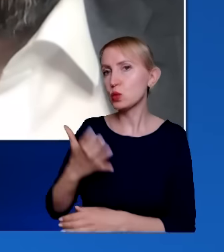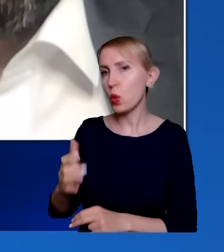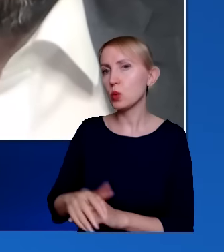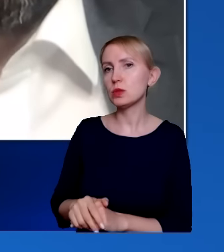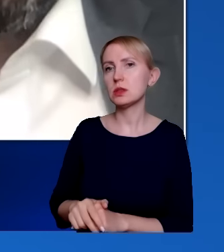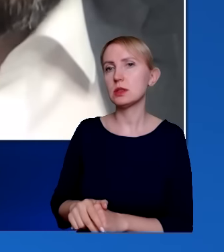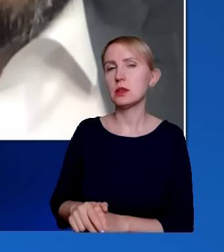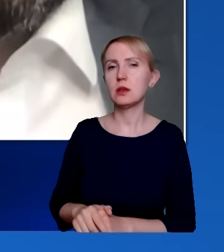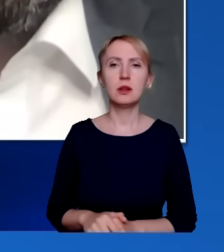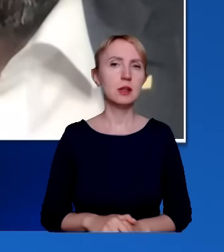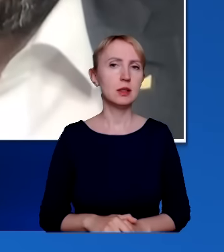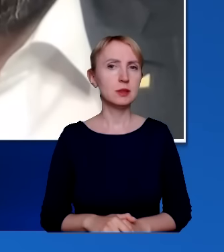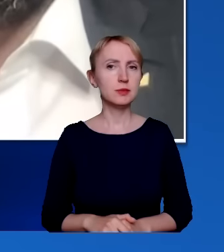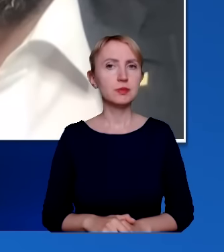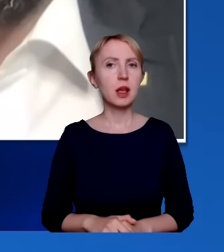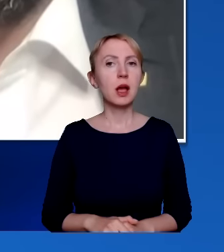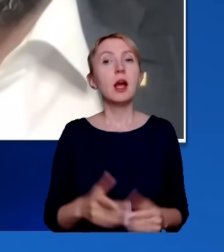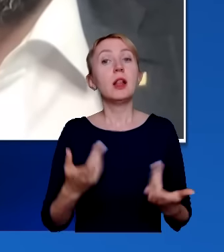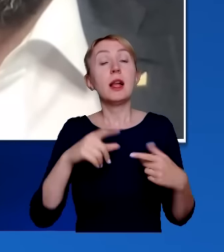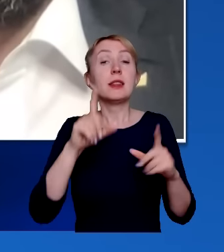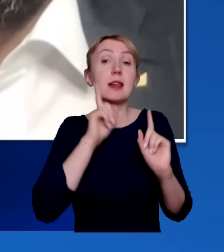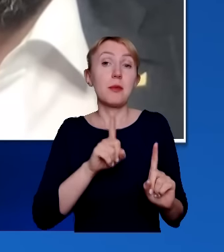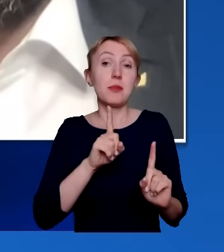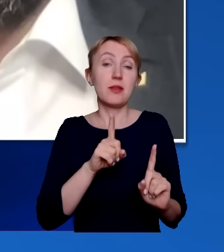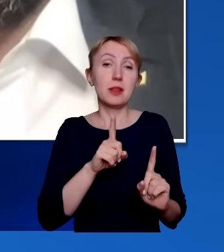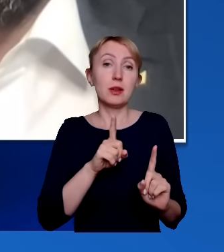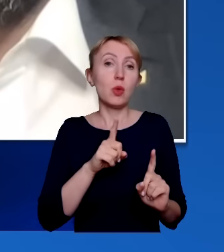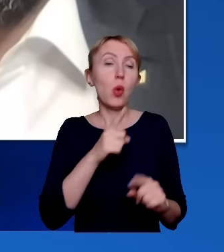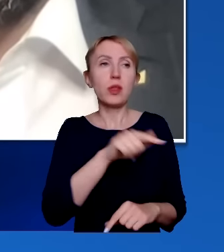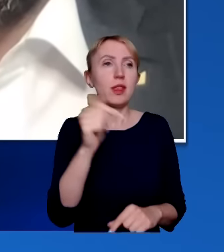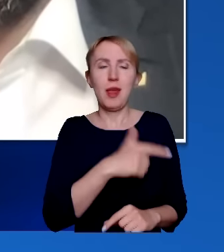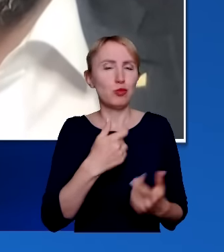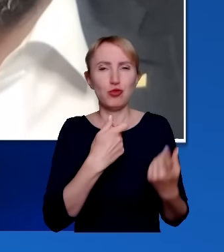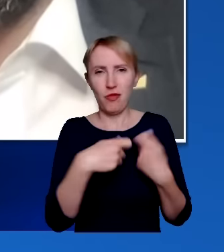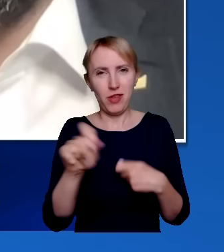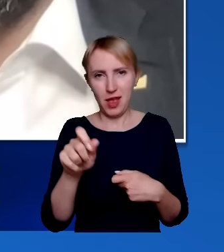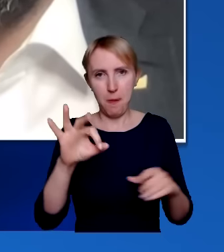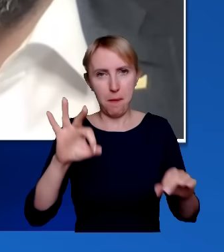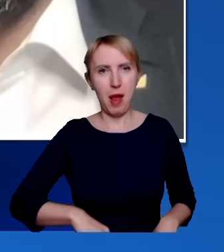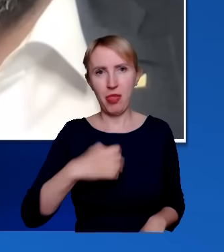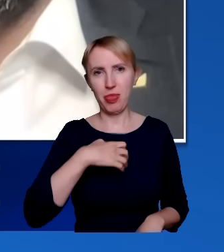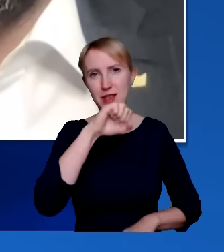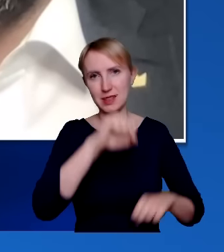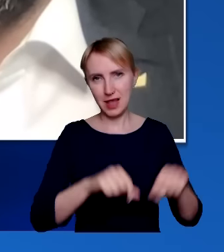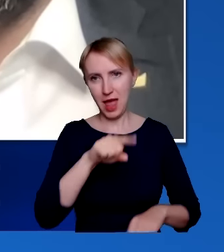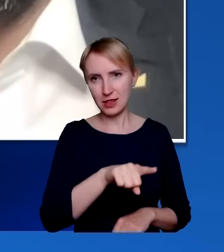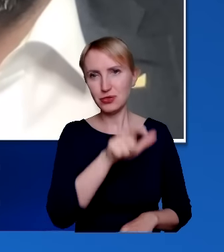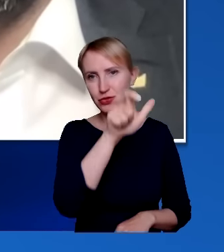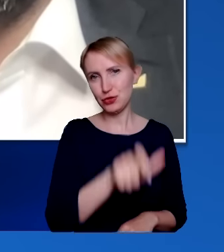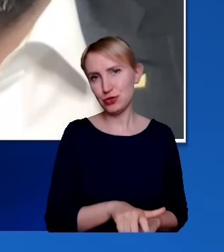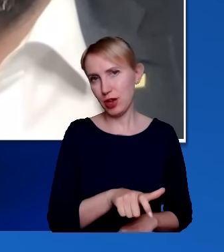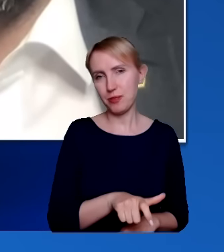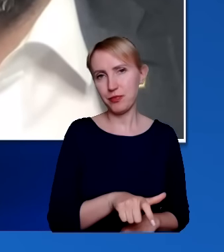tym pan na dobrą sprawę no to one wcale nie muszą wyjeżdżać pan sędzia zdaje się przynajmniej nic o